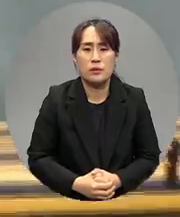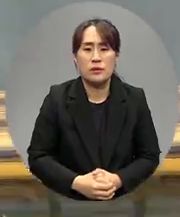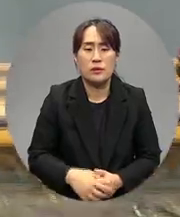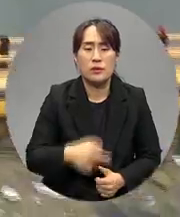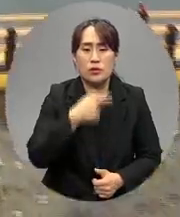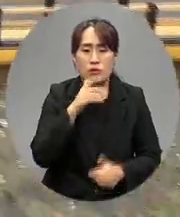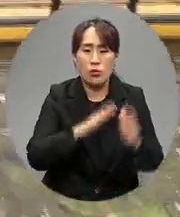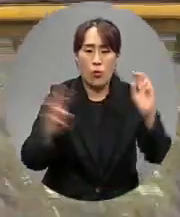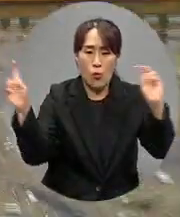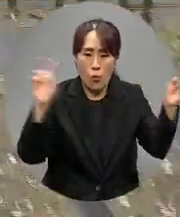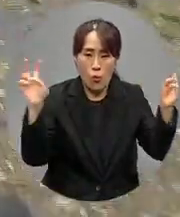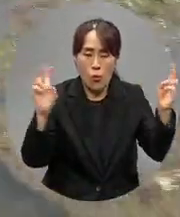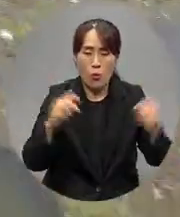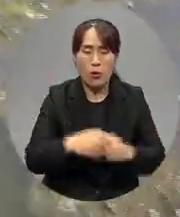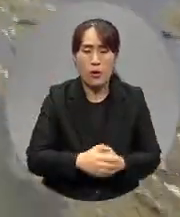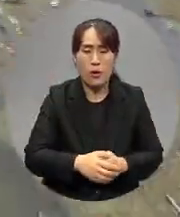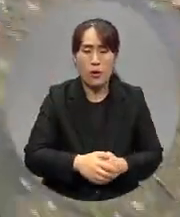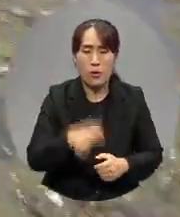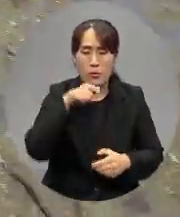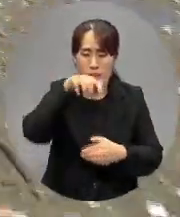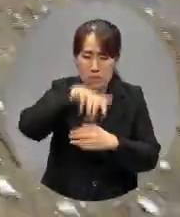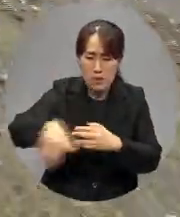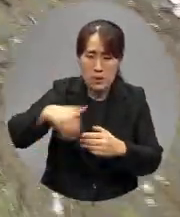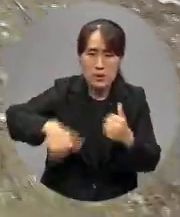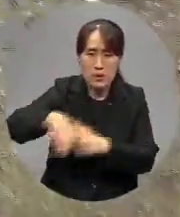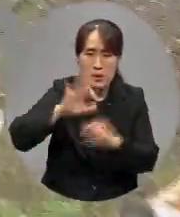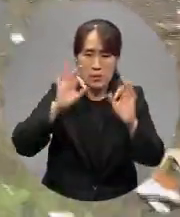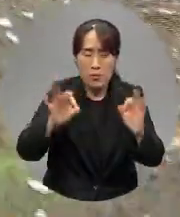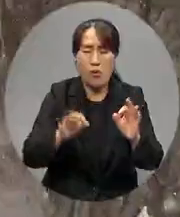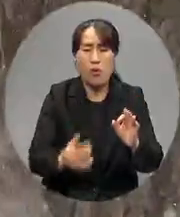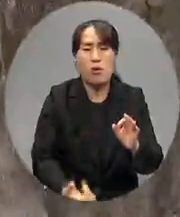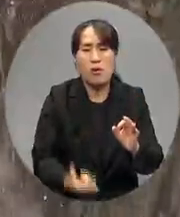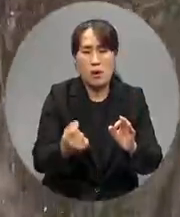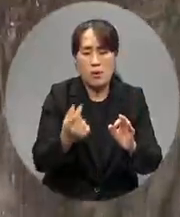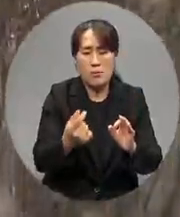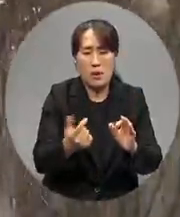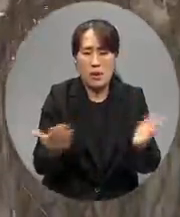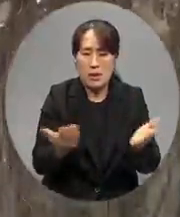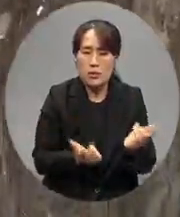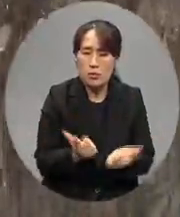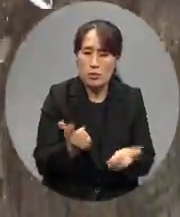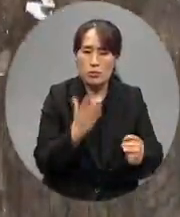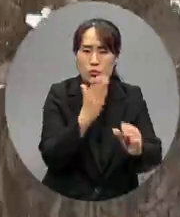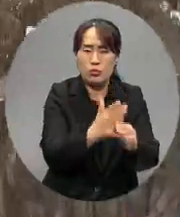수자원 공사는 수문 방류와 기상 여건 등을 고려해 작업 속도를 조절하고 있습니다.